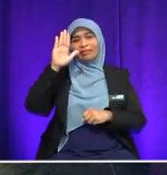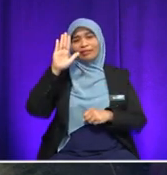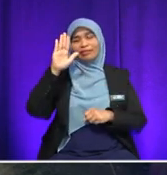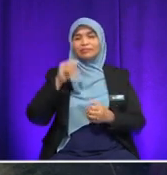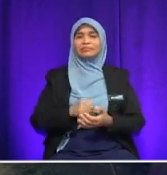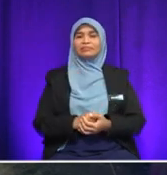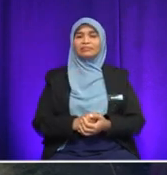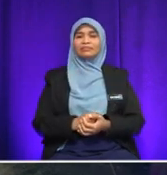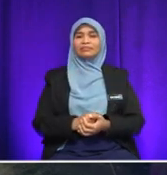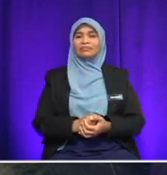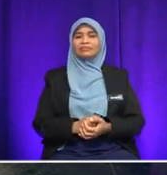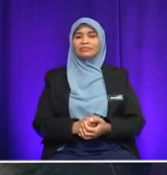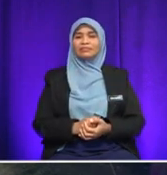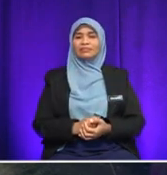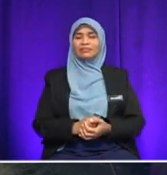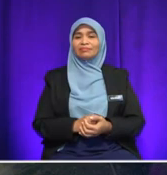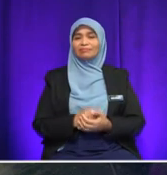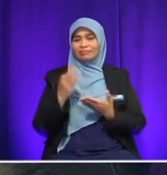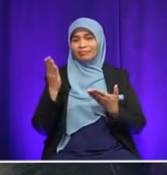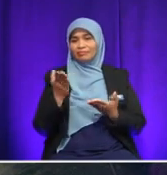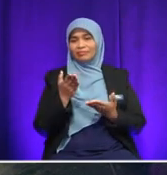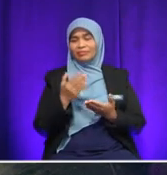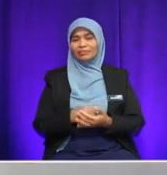dia, Tuah Daniel. Silakan.